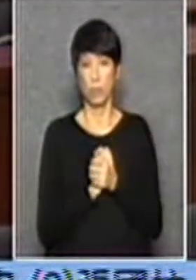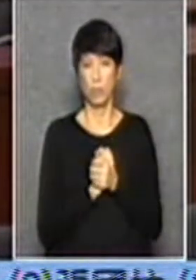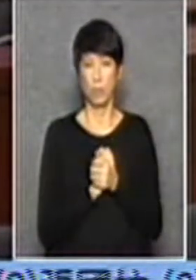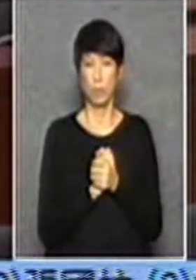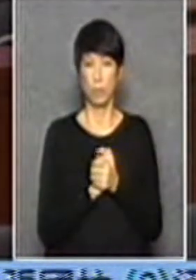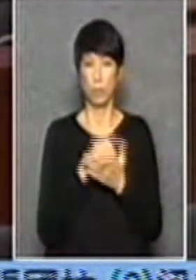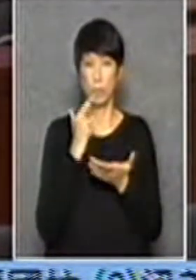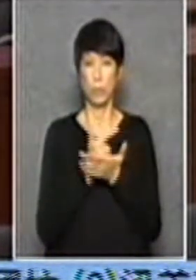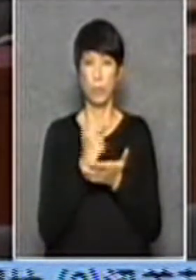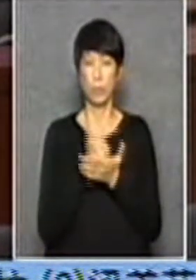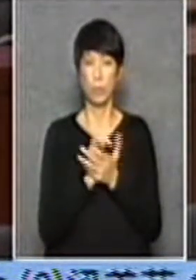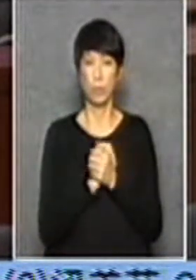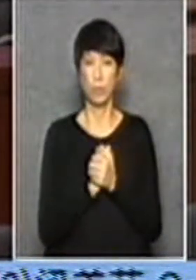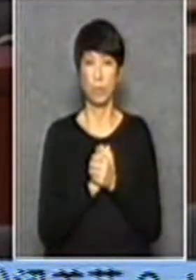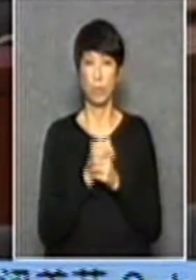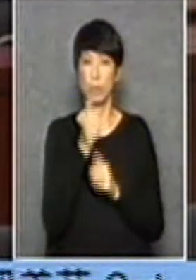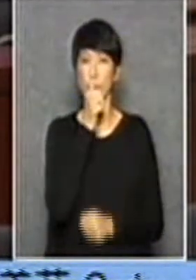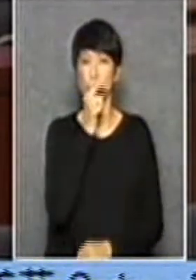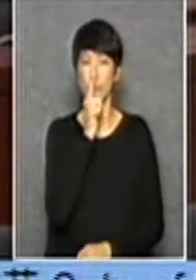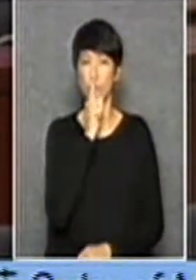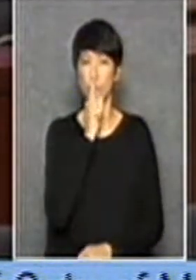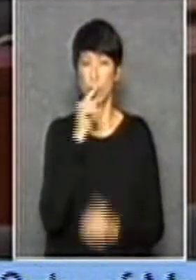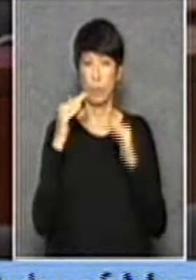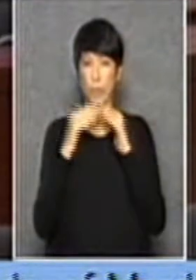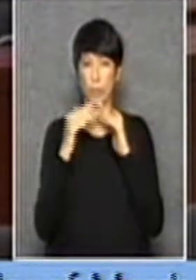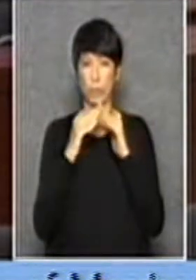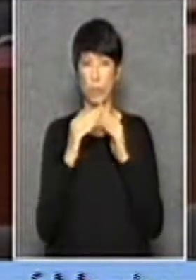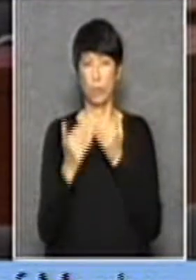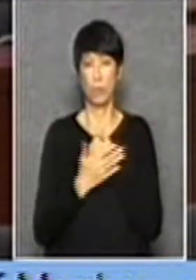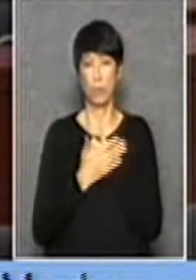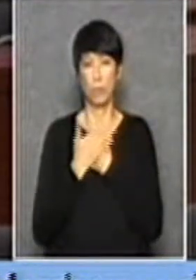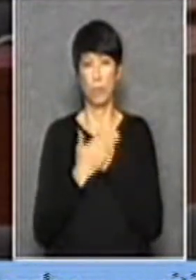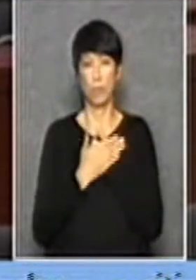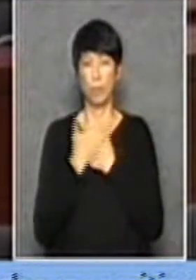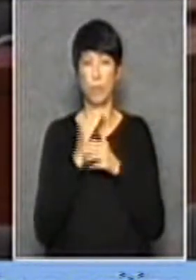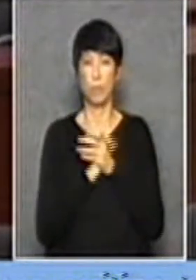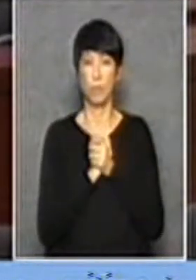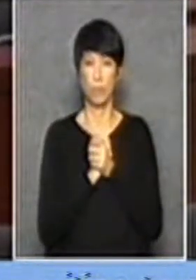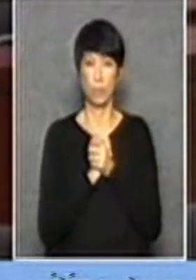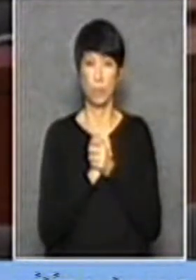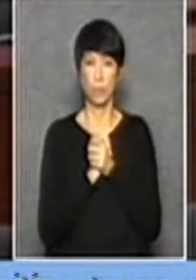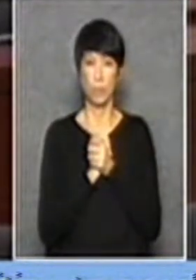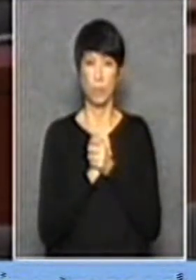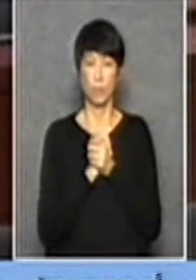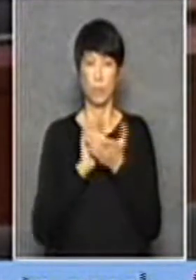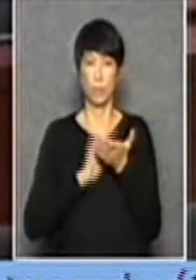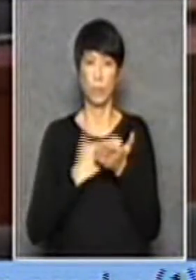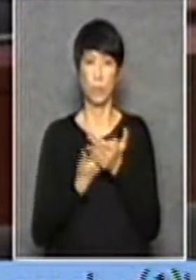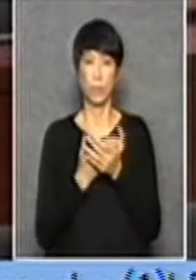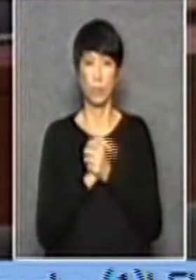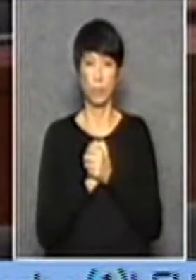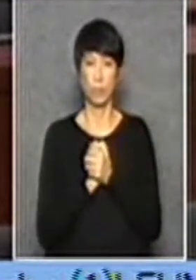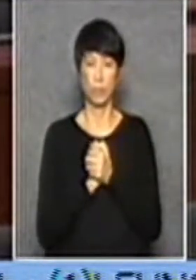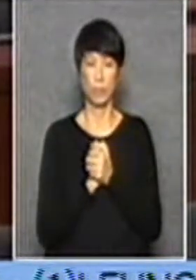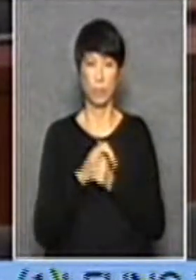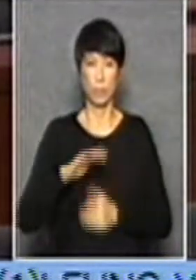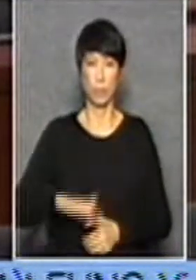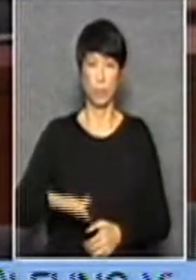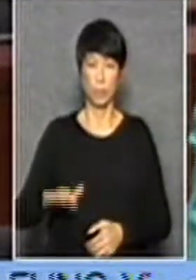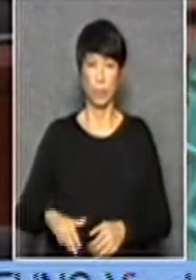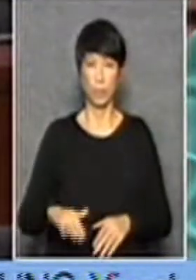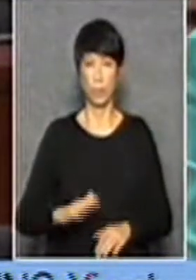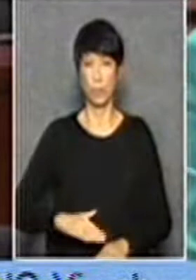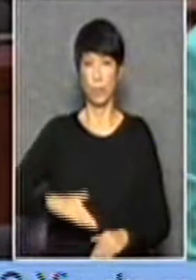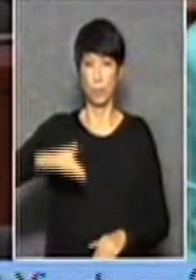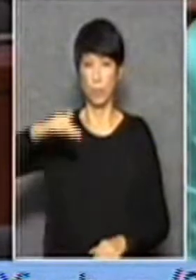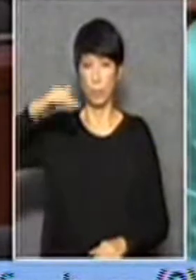重要就是有個父母家庭愛我們。但是當小朋友慢慢長